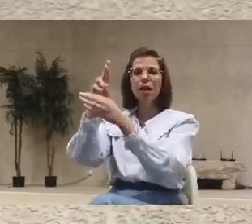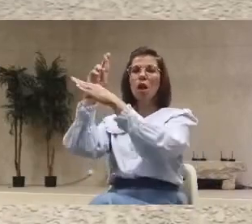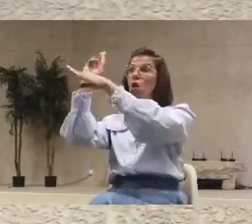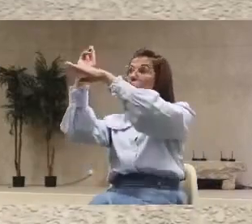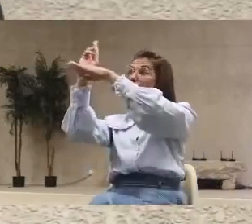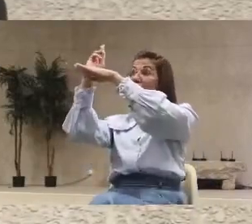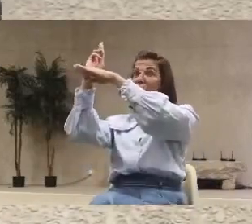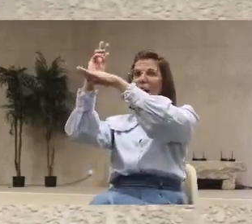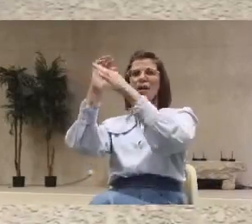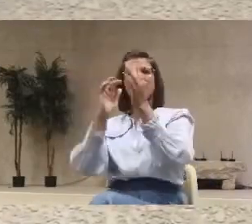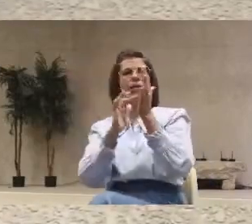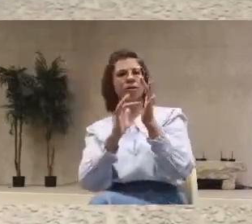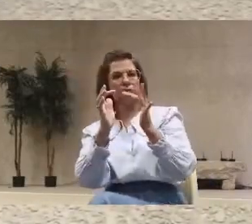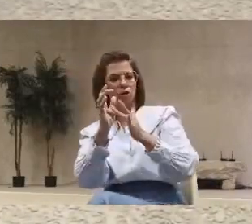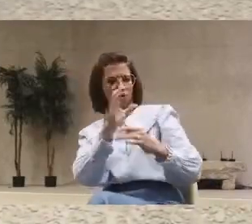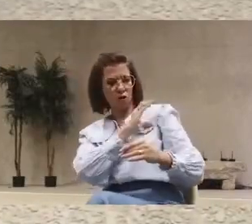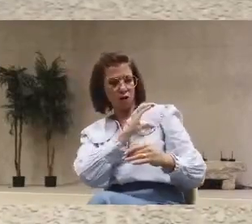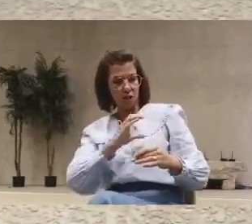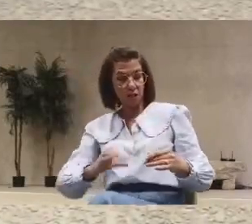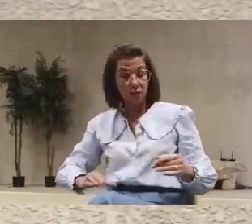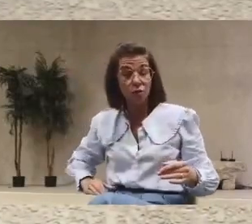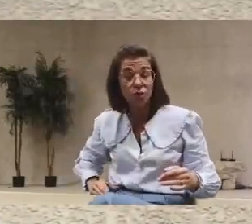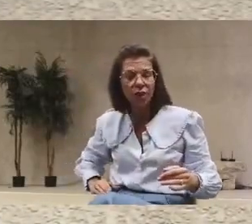C'est justement le millénium.